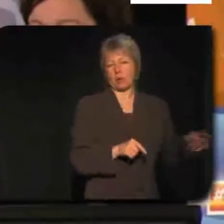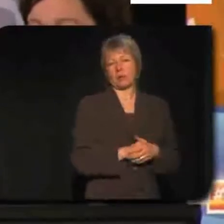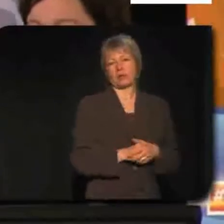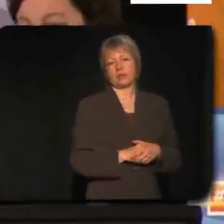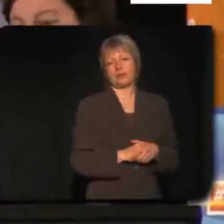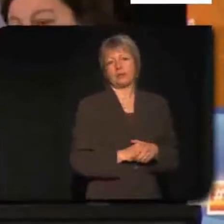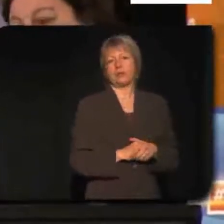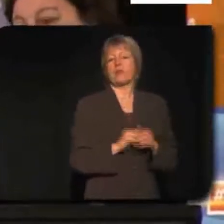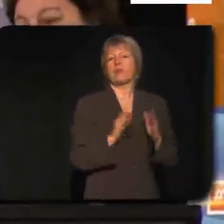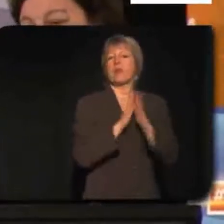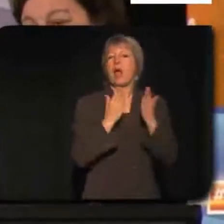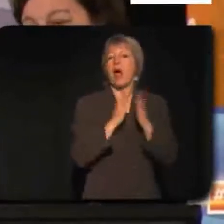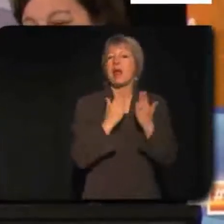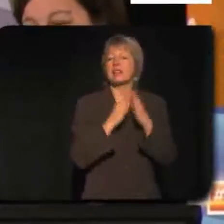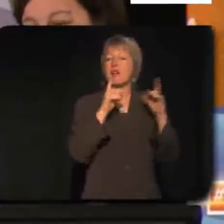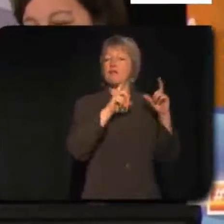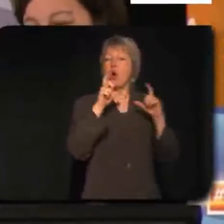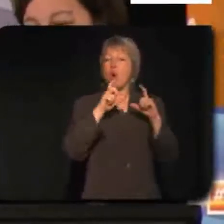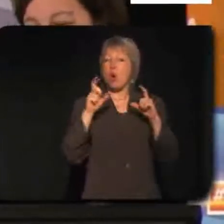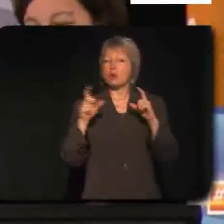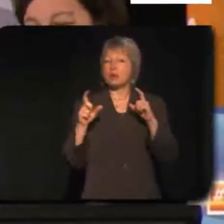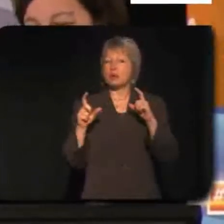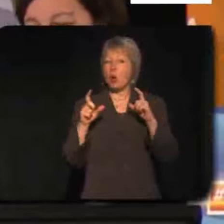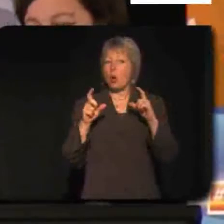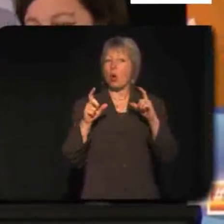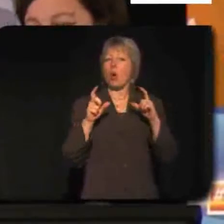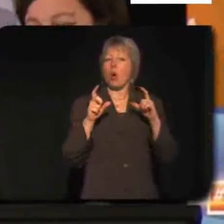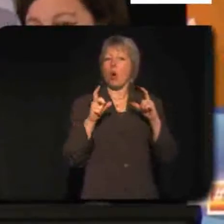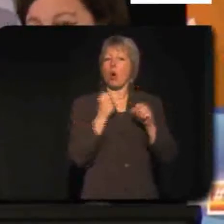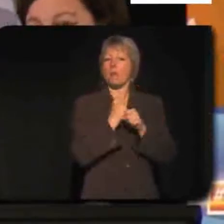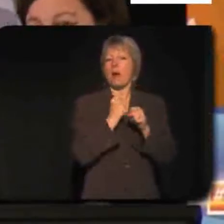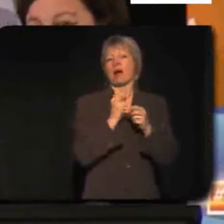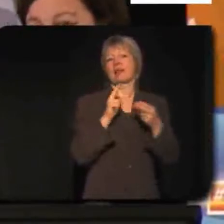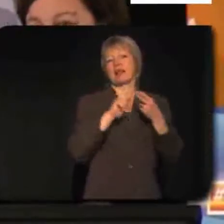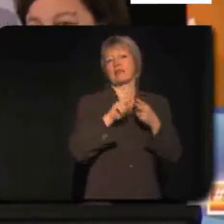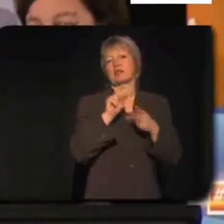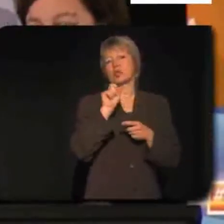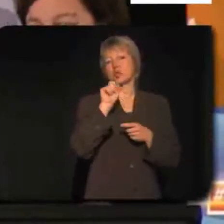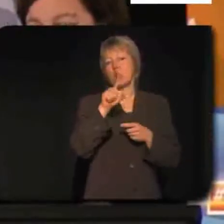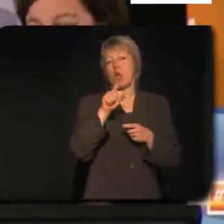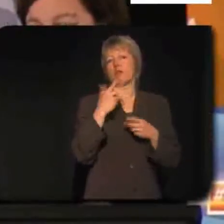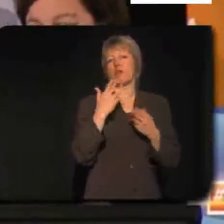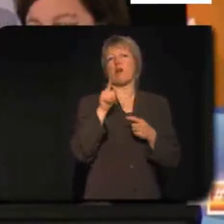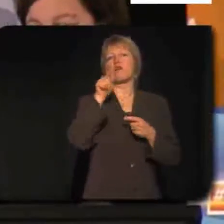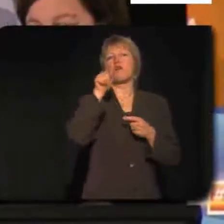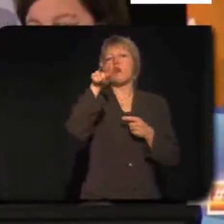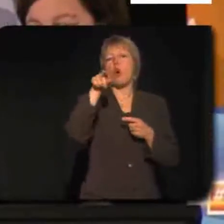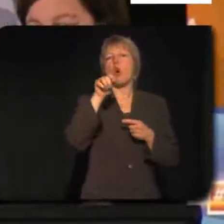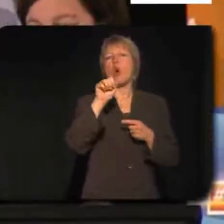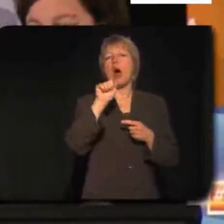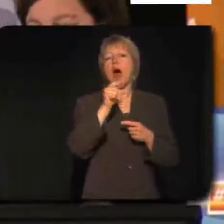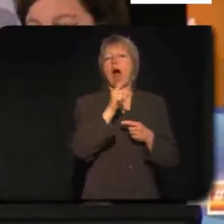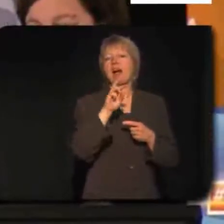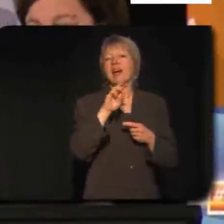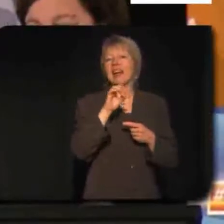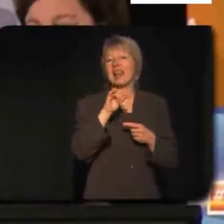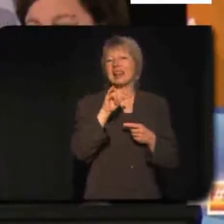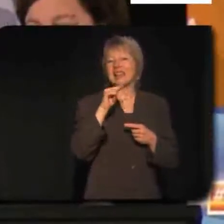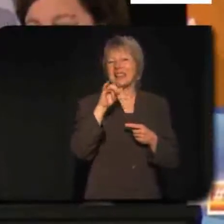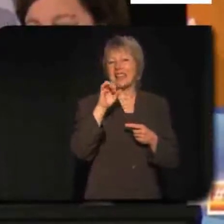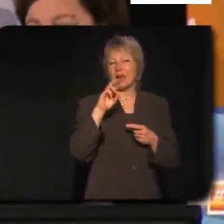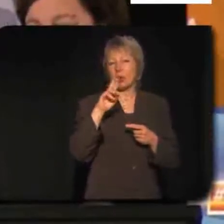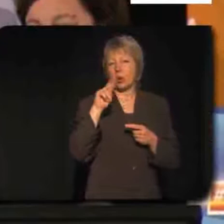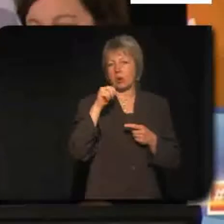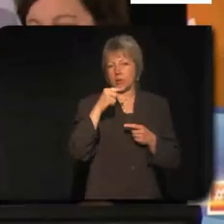Kalender Fotoshooting treffen sich um 12 Uhr vor der Akkreditierung die Kinderbetreuung